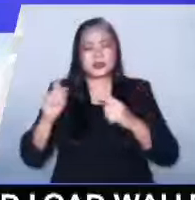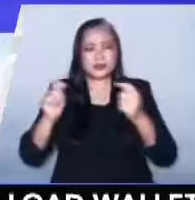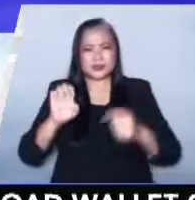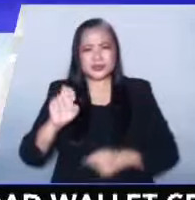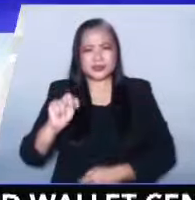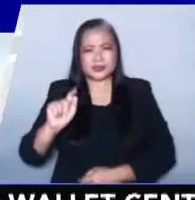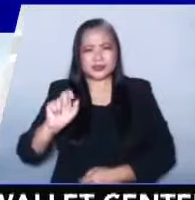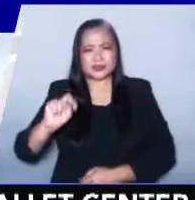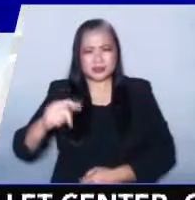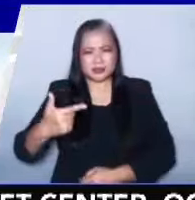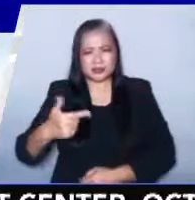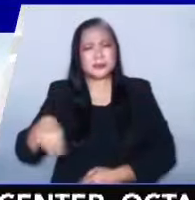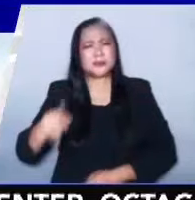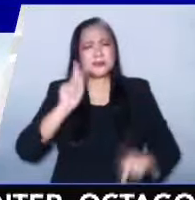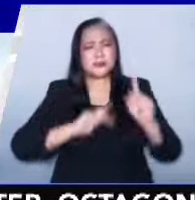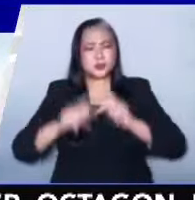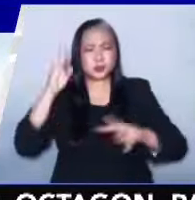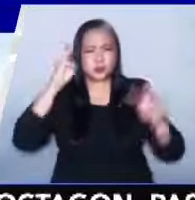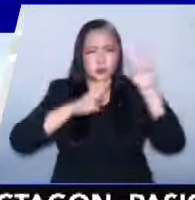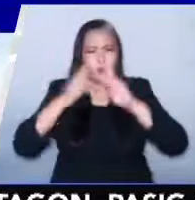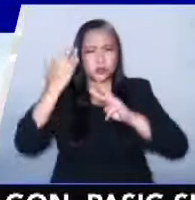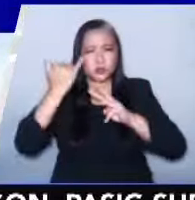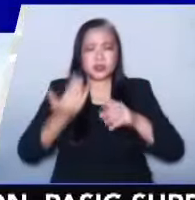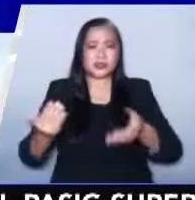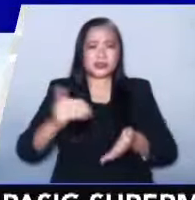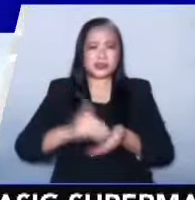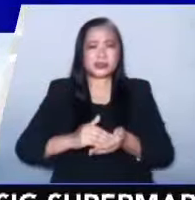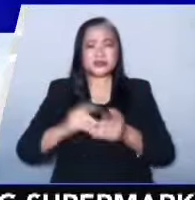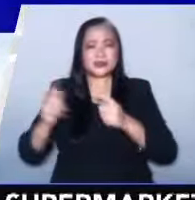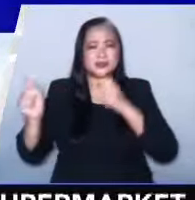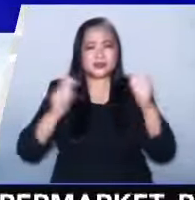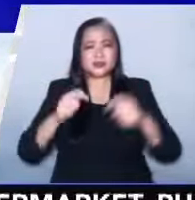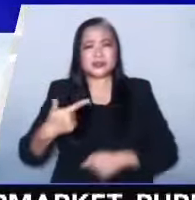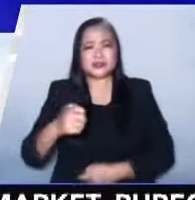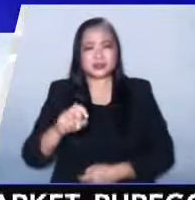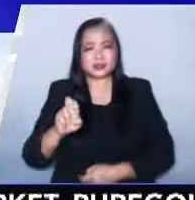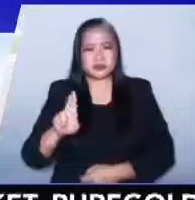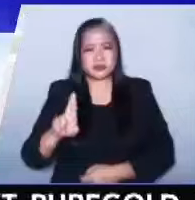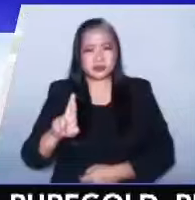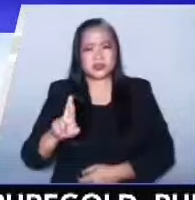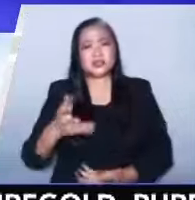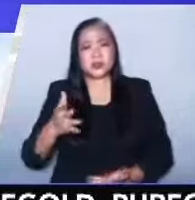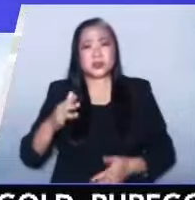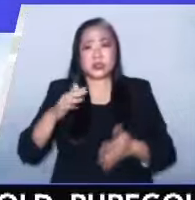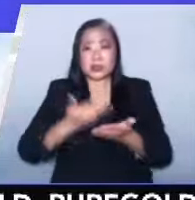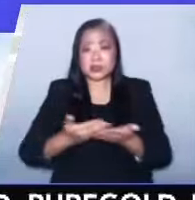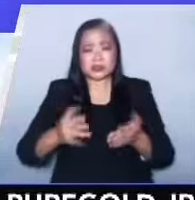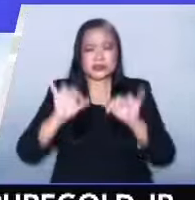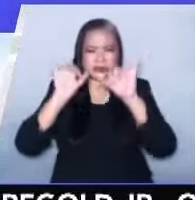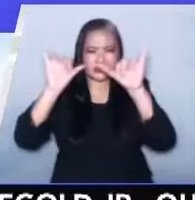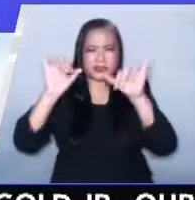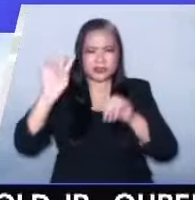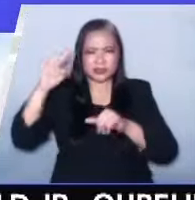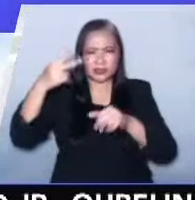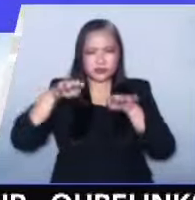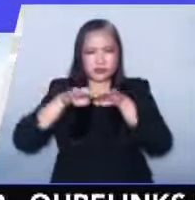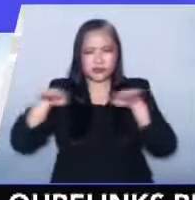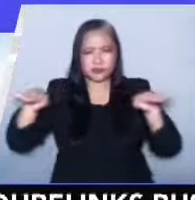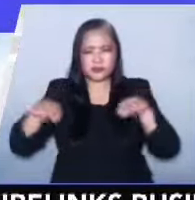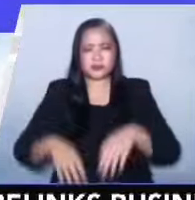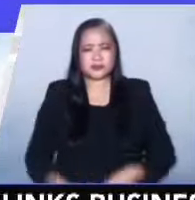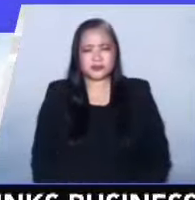mga residente dahil sa epekto ng bagyong Jenner, kaya hindi muna ibinababa ang kanilang mga gamit mula sa 2nd palapag ng kanilang